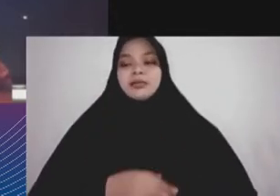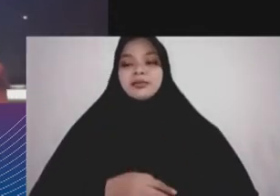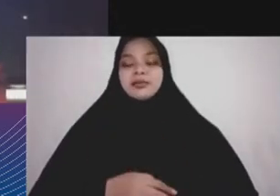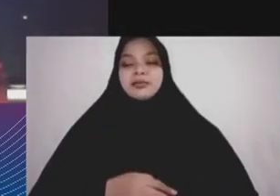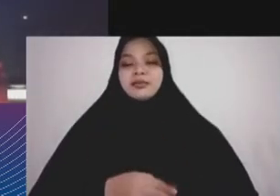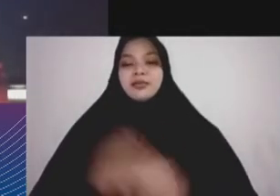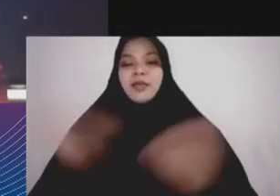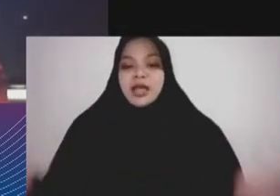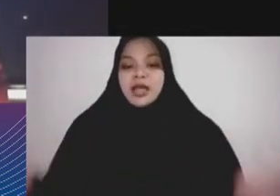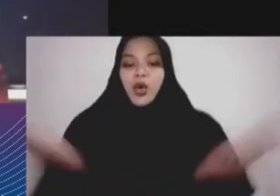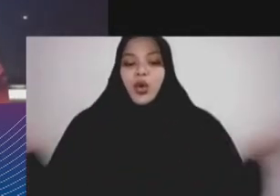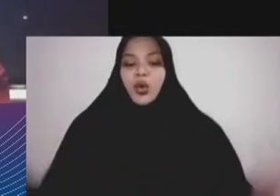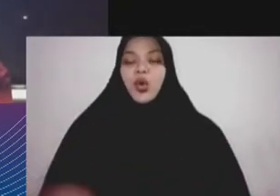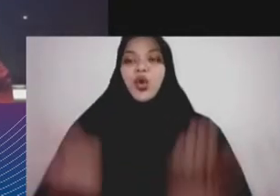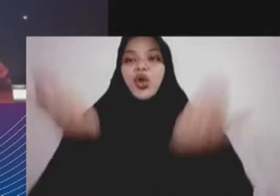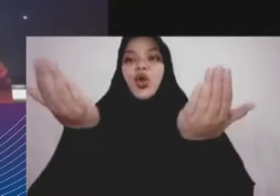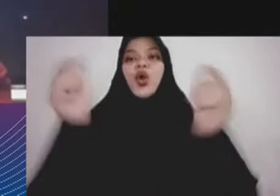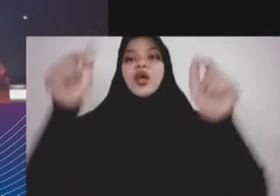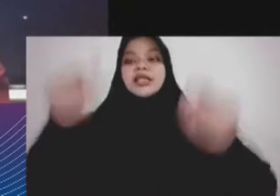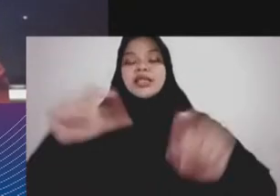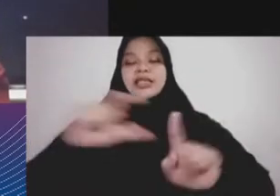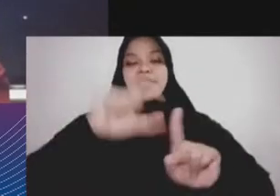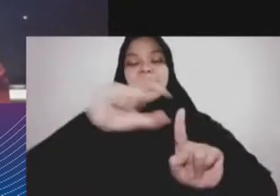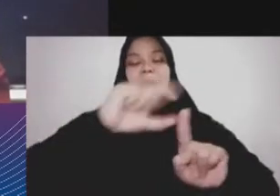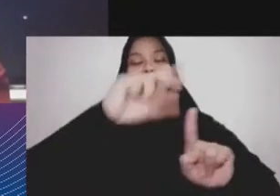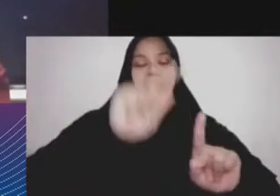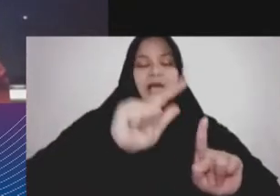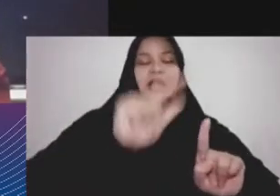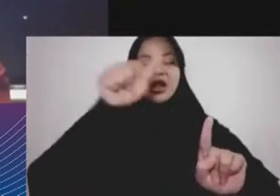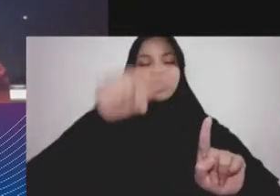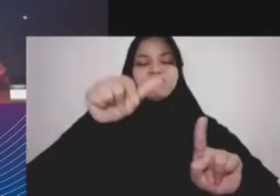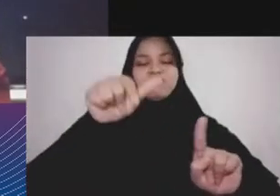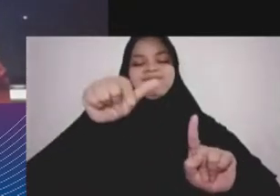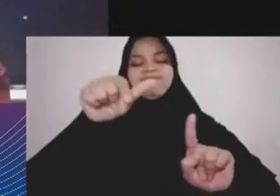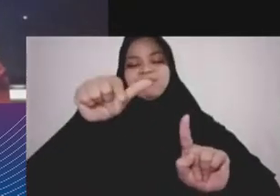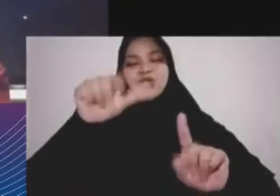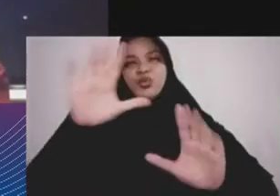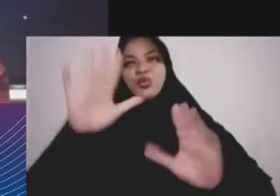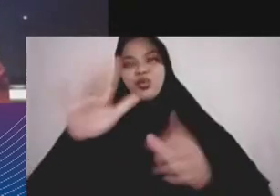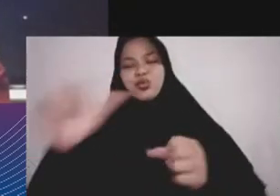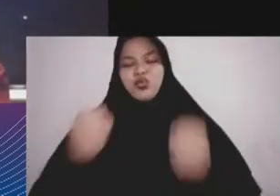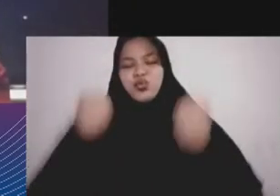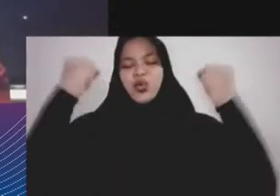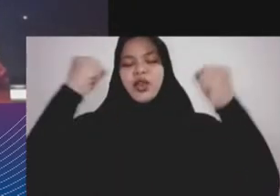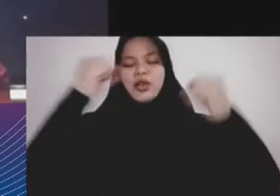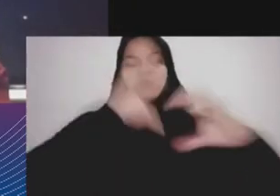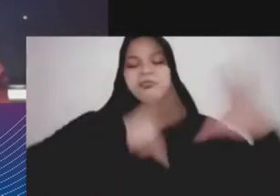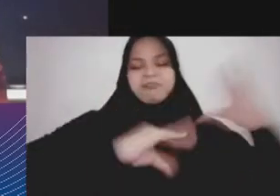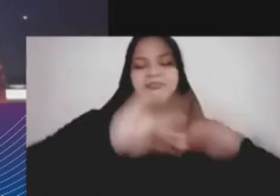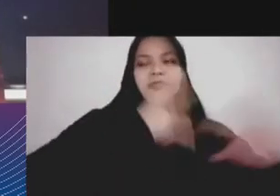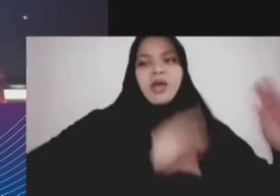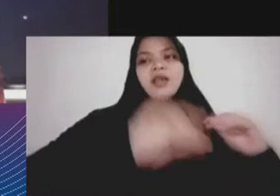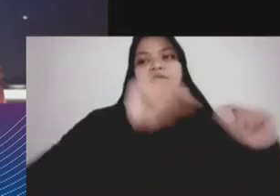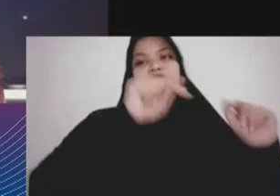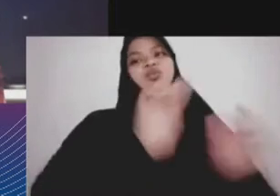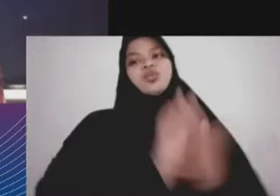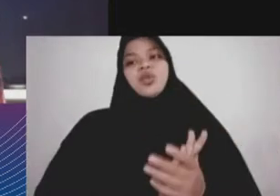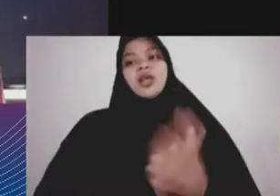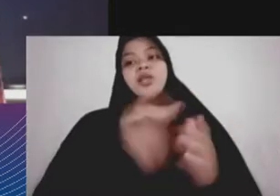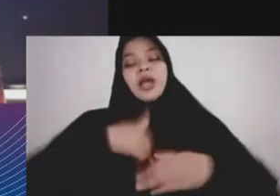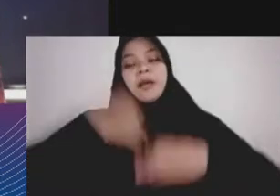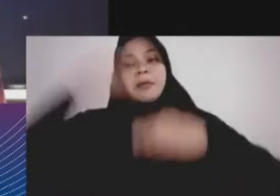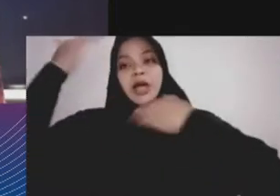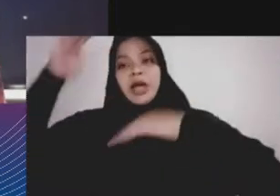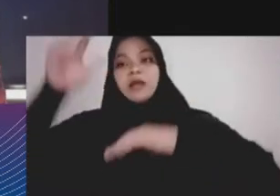dorongan untuk membahasnya di DPR udah cukup kuat juga, lebih kuat dari sebelumnya. Dan saya berharap memang pembahasannya